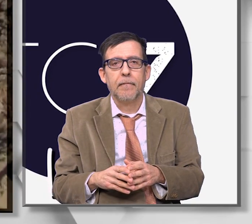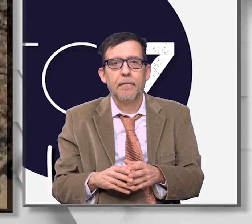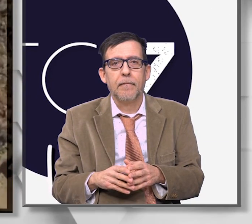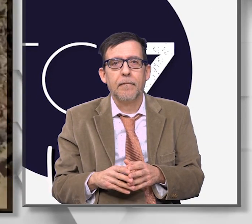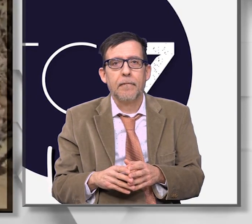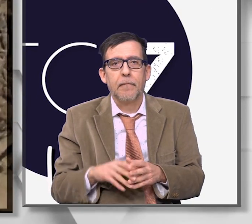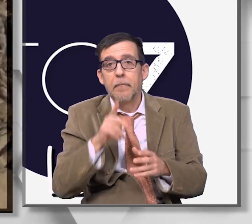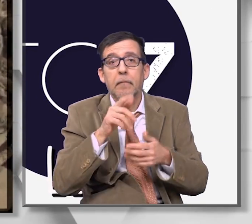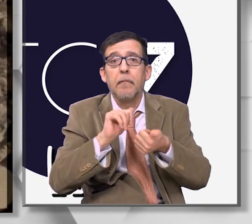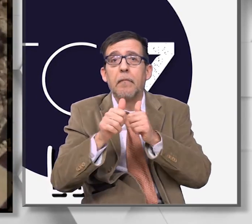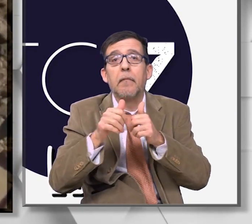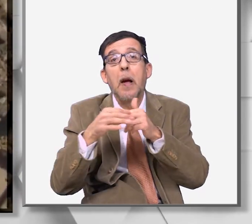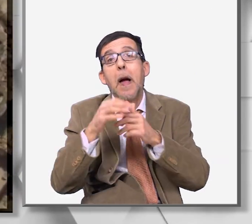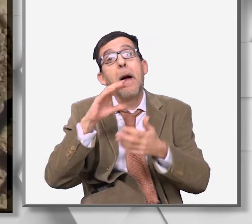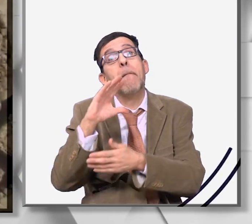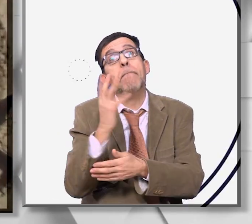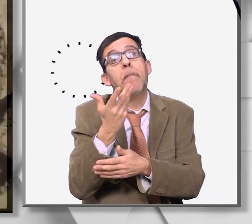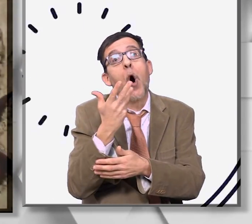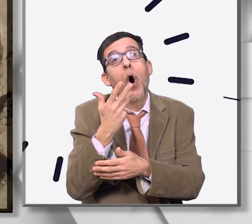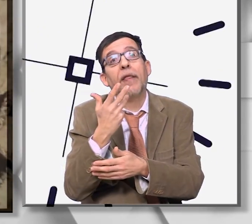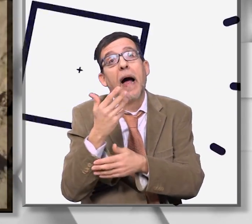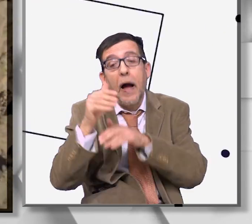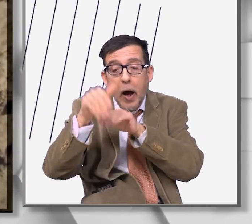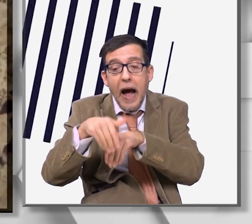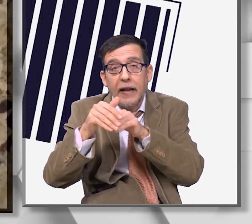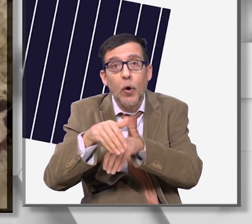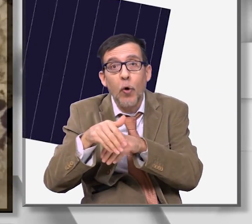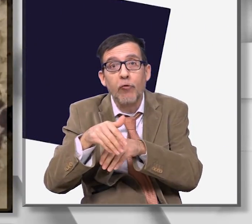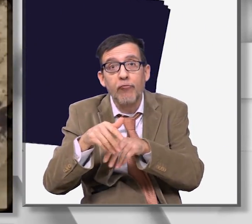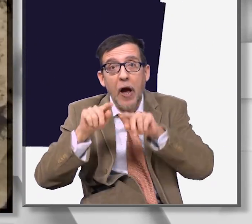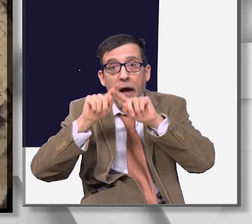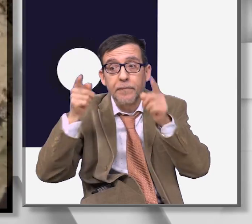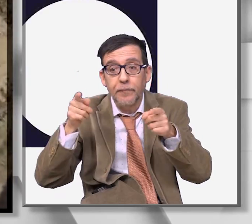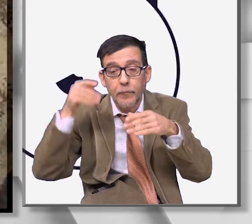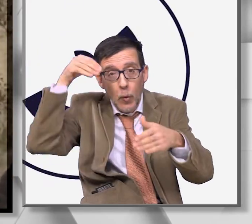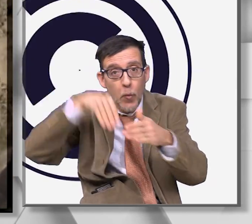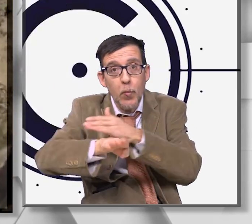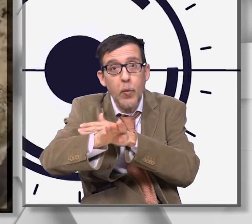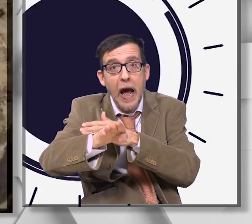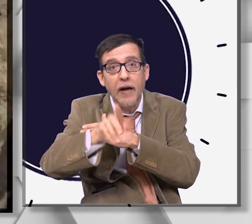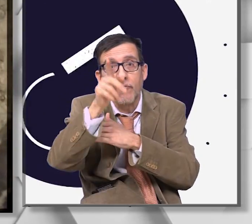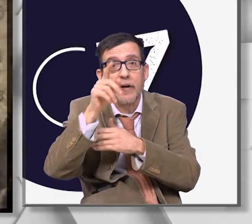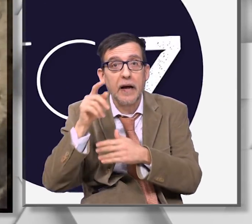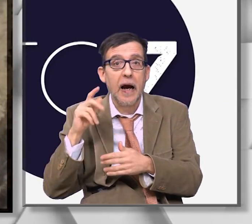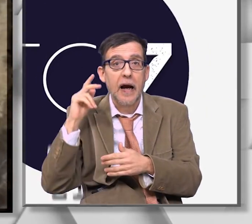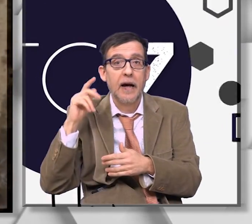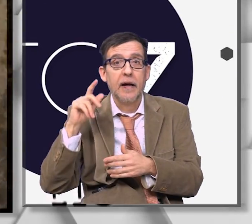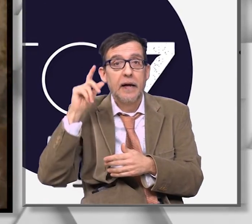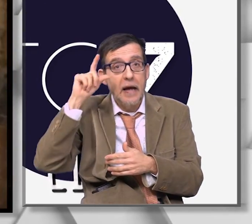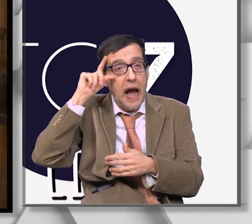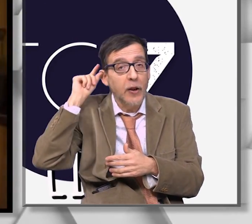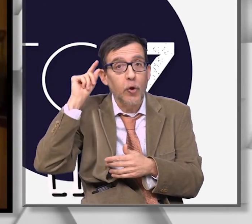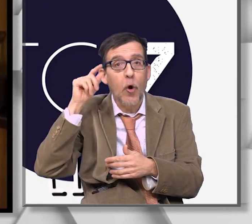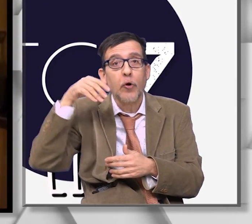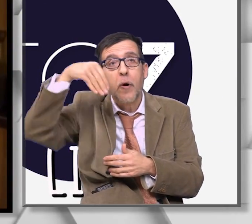fa responsabile alta moda accuse archeologia analogica per lo stilista antonio marras si può fare e così l'artista algherese in collaborazione con la